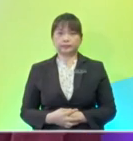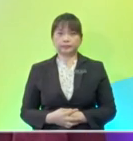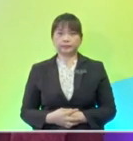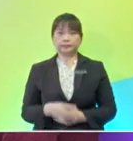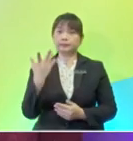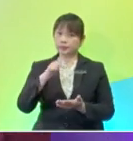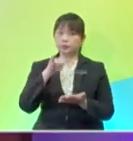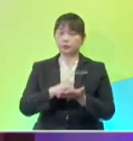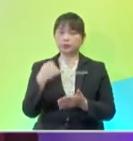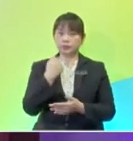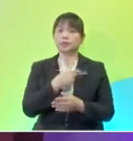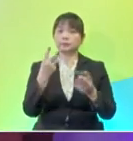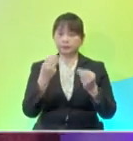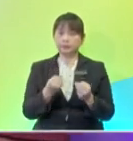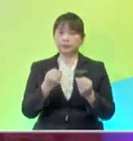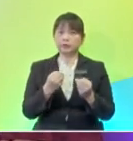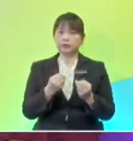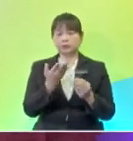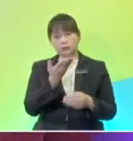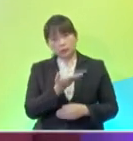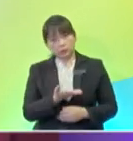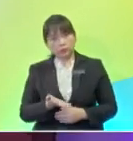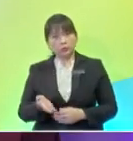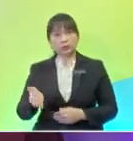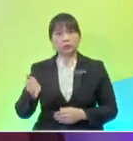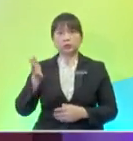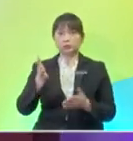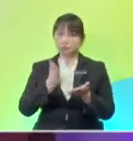terus lengkungkan pun boleh